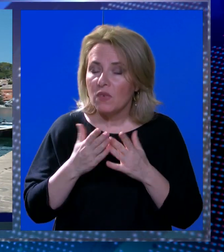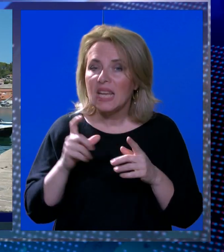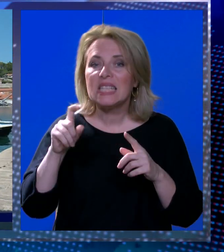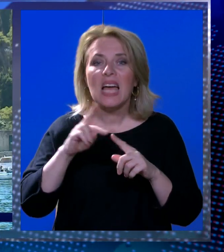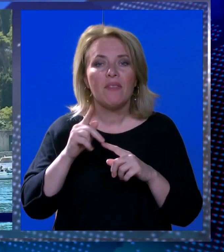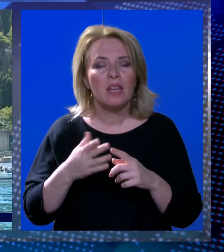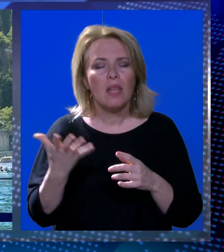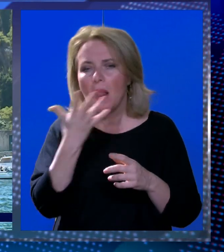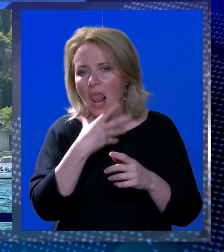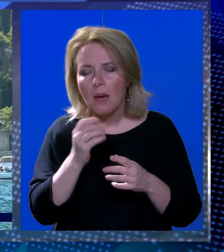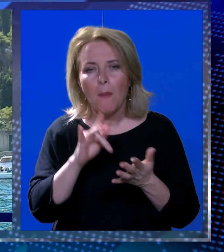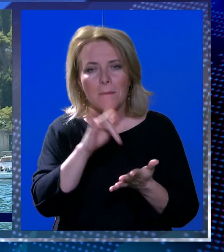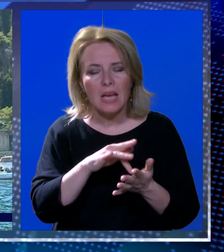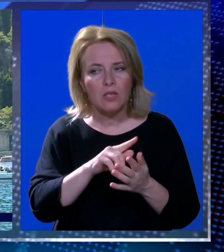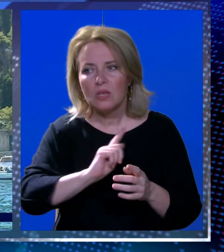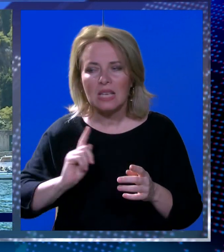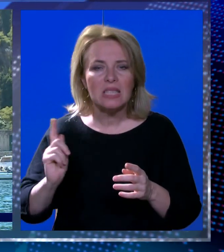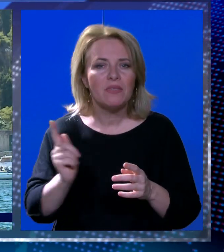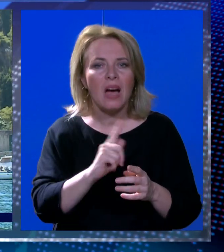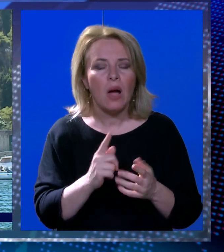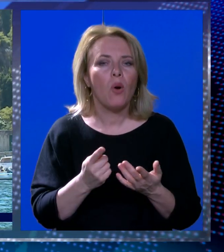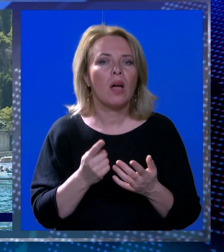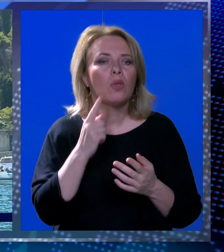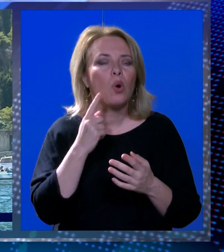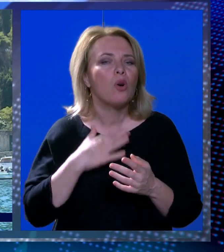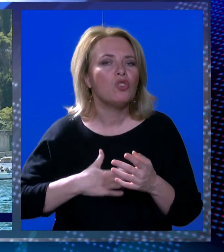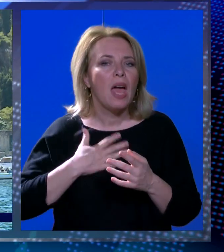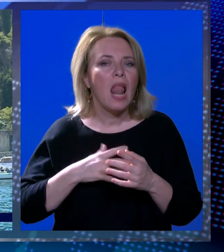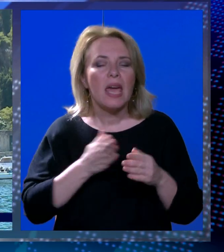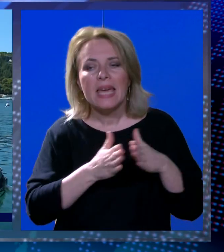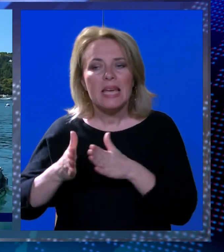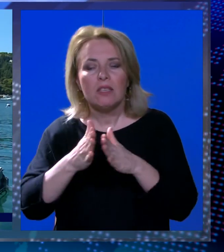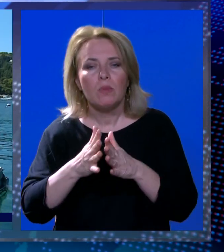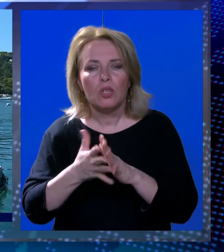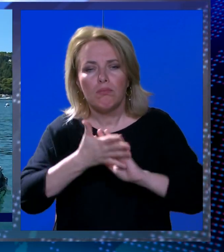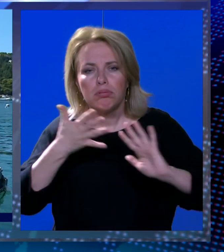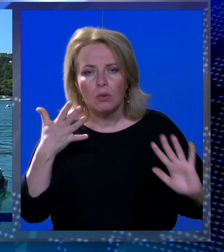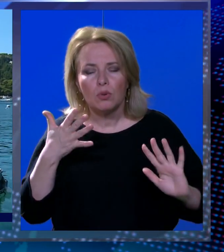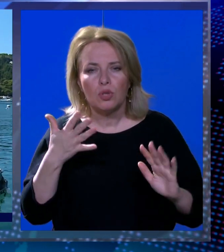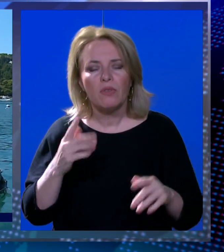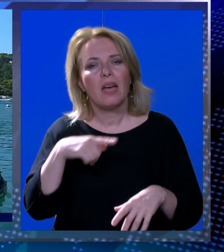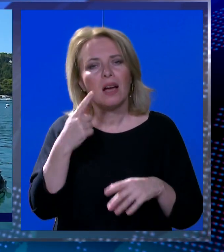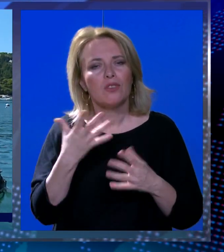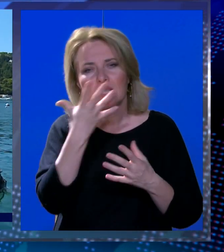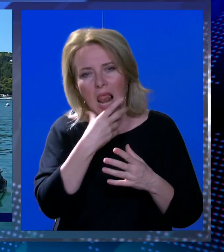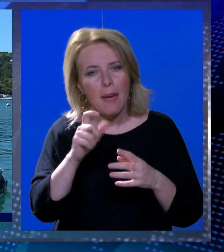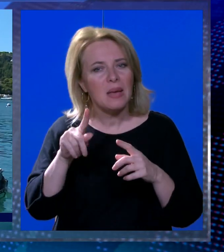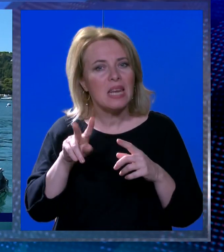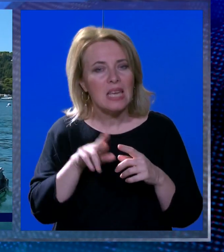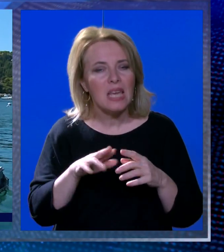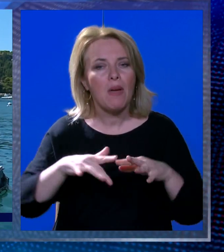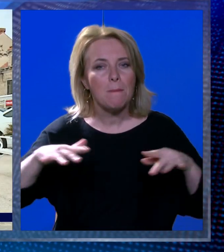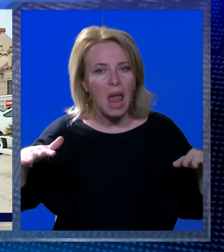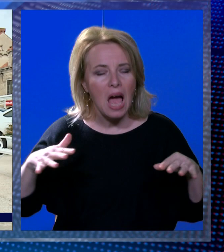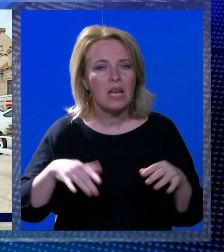za svakoga tko želi preskočiti masu turista u popularnim hrvatskim gradovima. Ističu ljepotu Cavtatske rive, plaže,